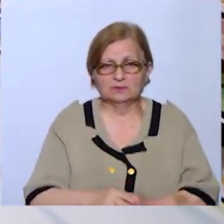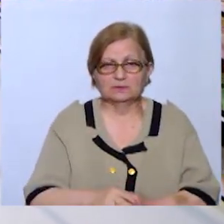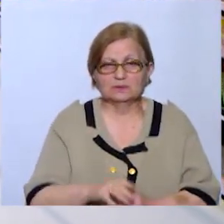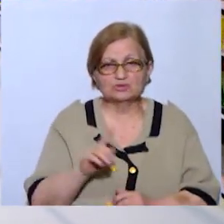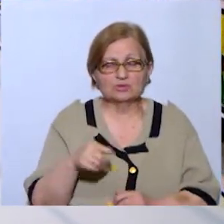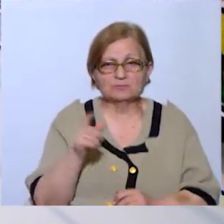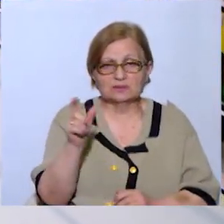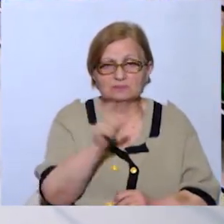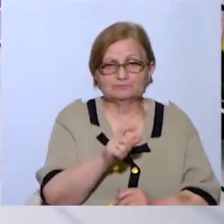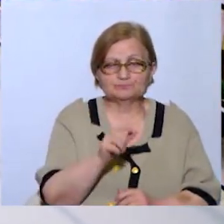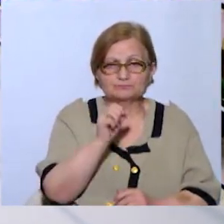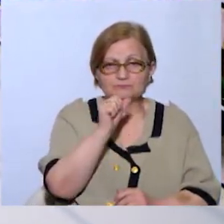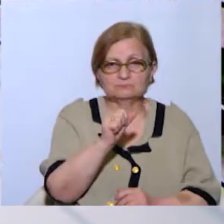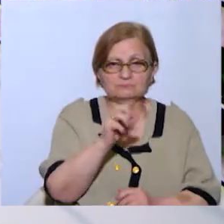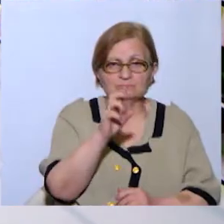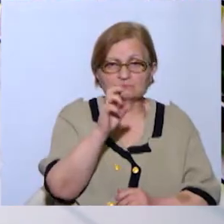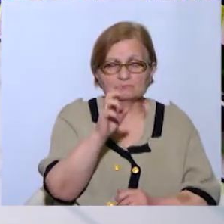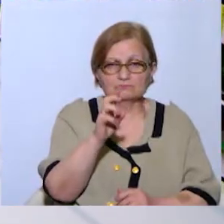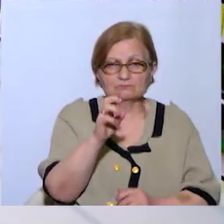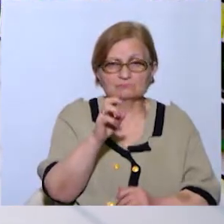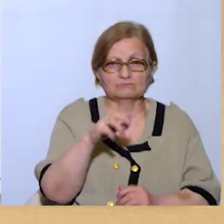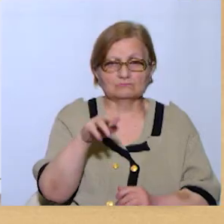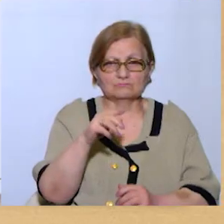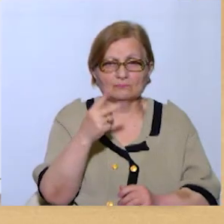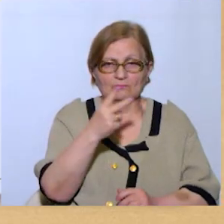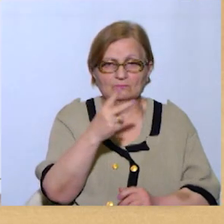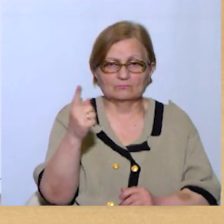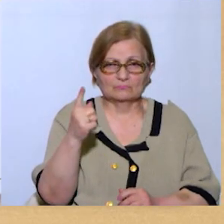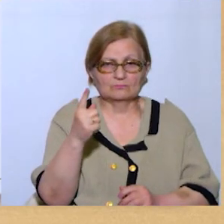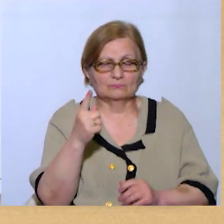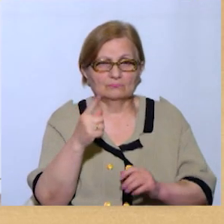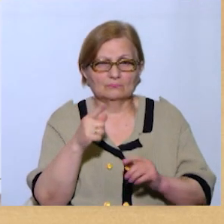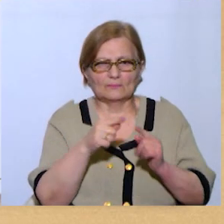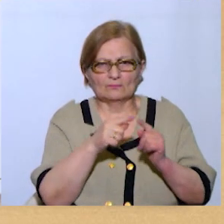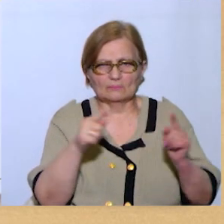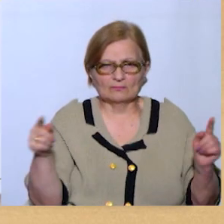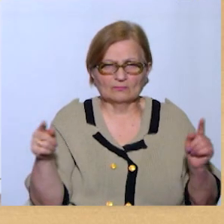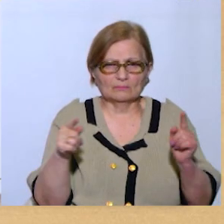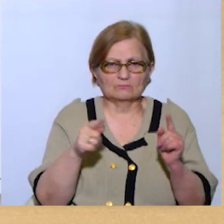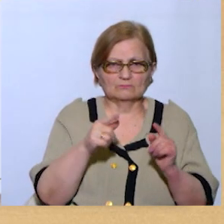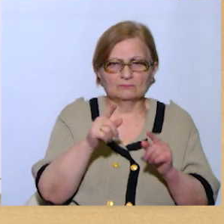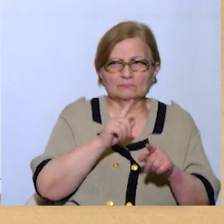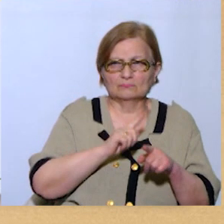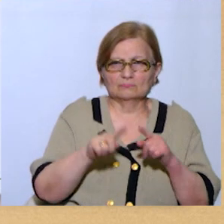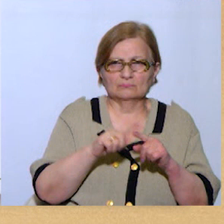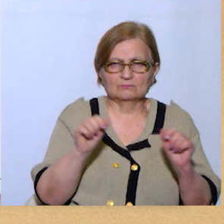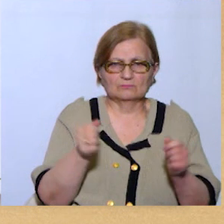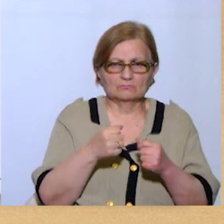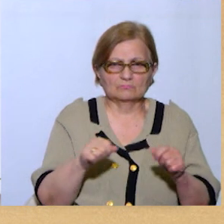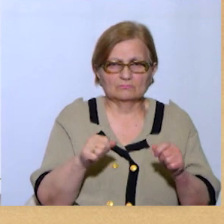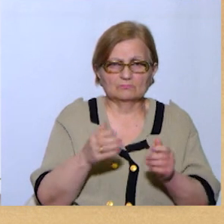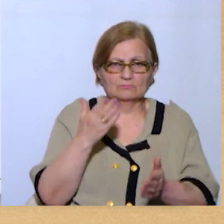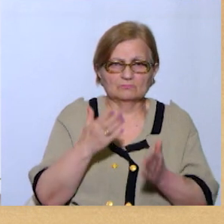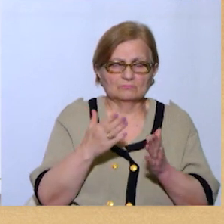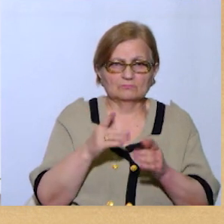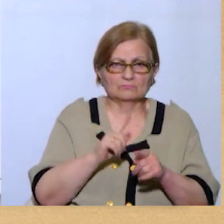შემდეგი ამოცანა. A და B პუნქტებს შორის მანძილი 21 კილომეტრია, მგზავრი A პუნქტიდან B პუნქტისკენ V სიჩქარით გაემგზავრა. თუ